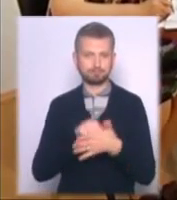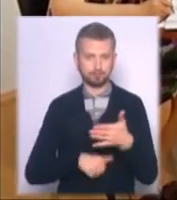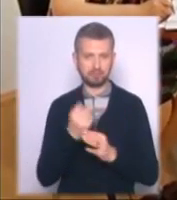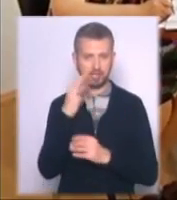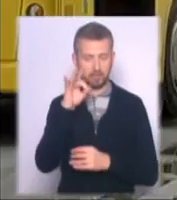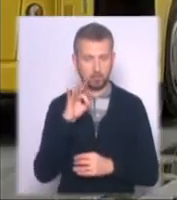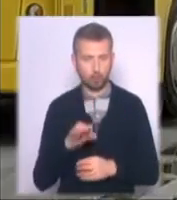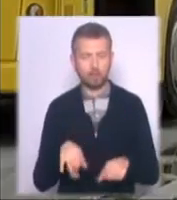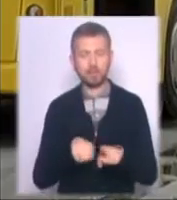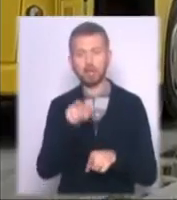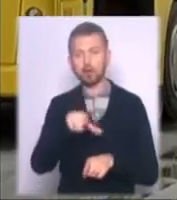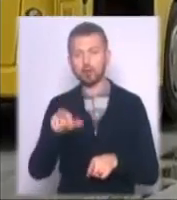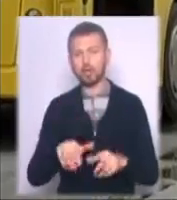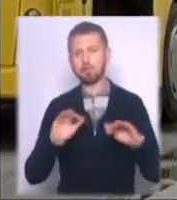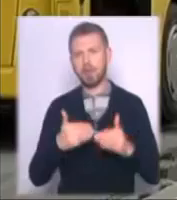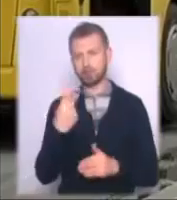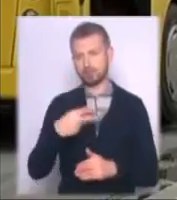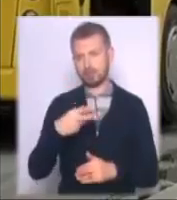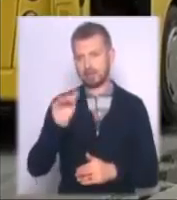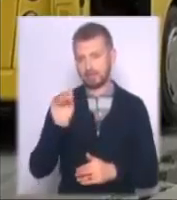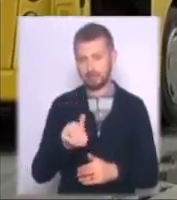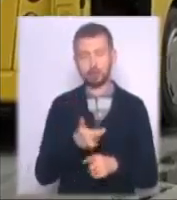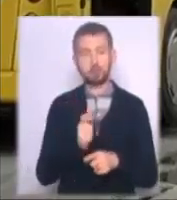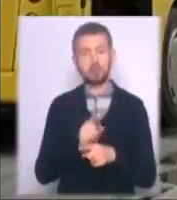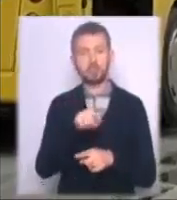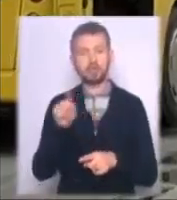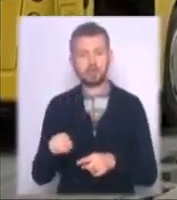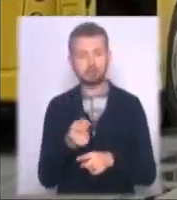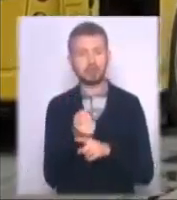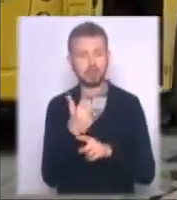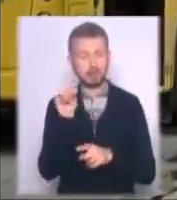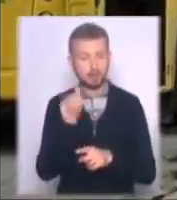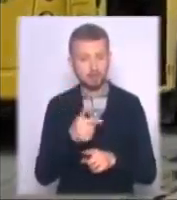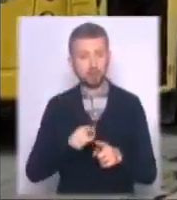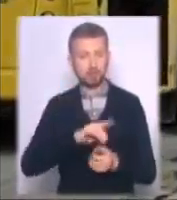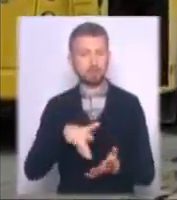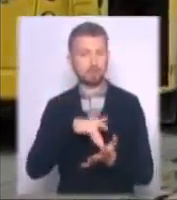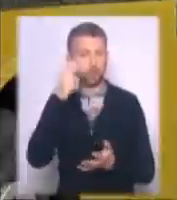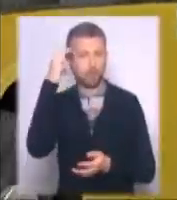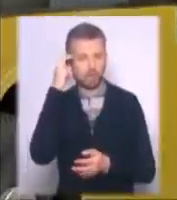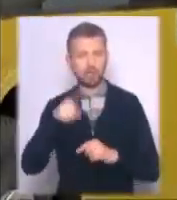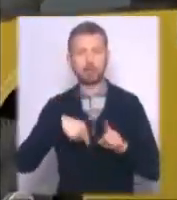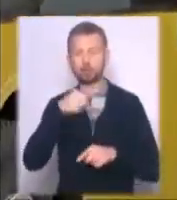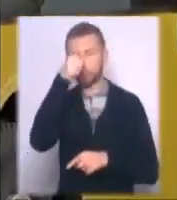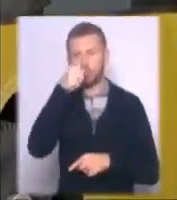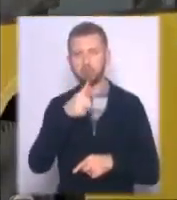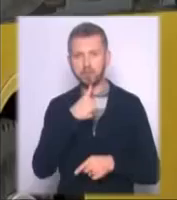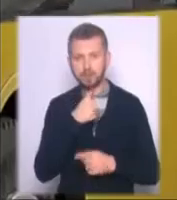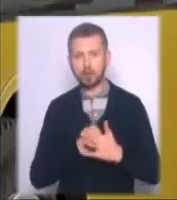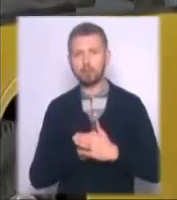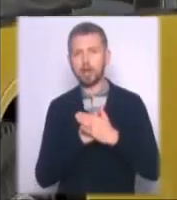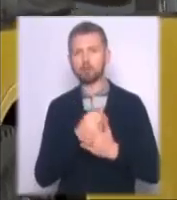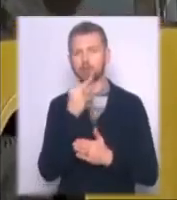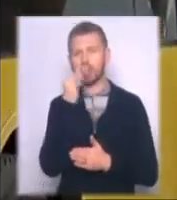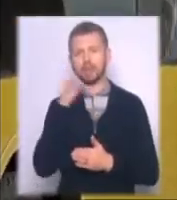15%. Таких людей менше 20 тисяч, більшість з них понад 13 тисяч, припадає на місто Київ. Вже наступного місяця, опираючись на звіт, за